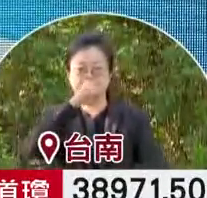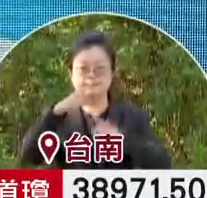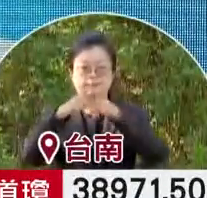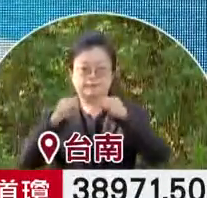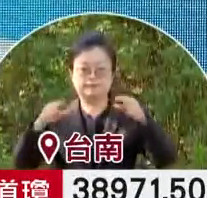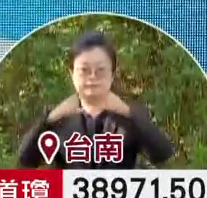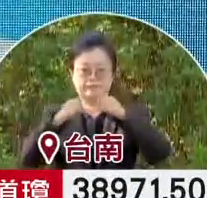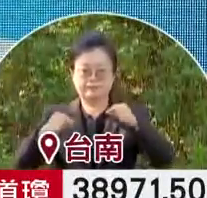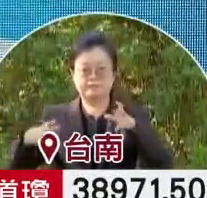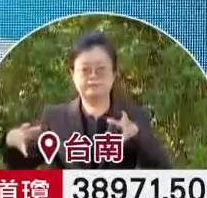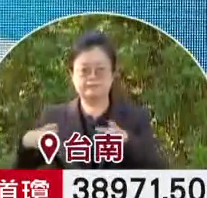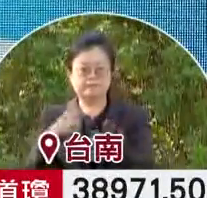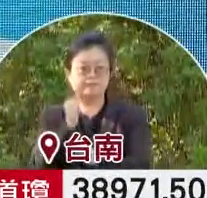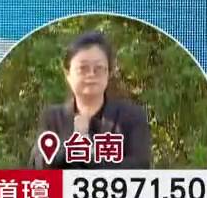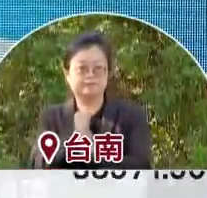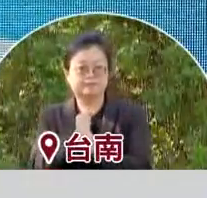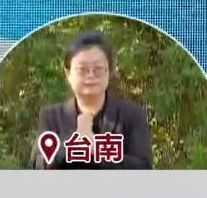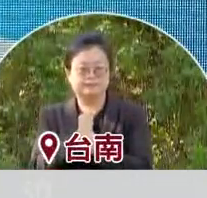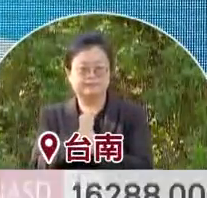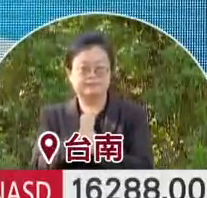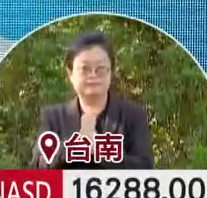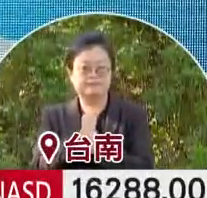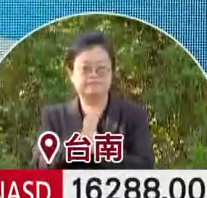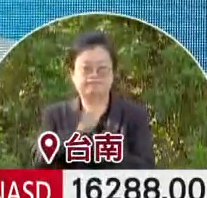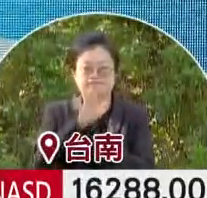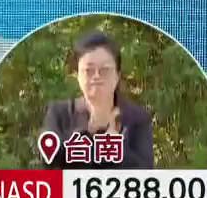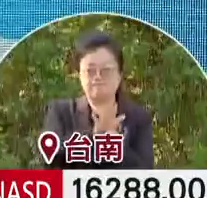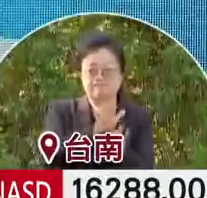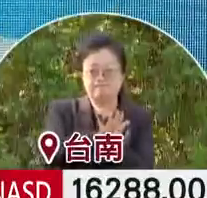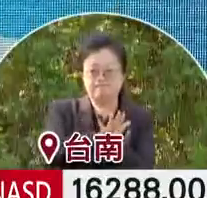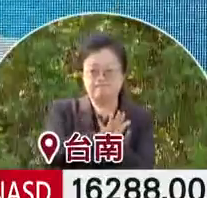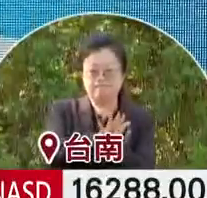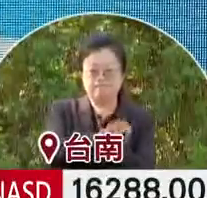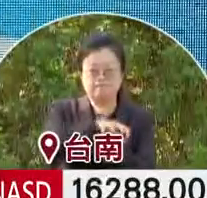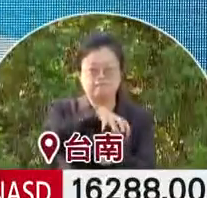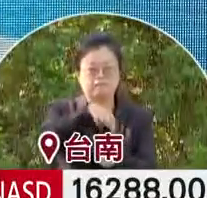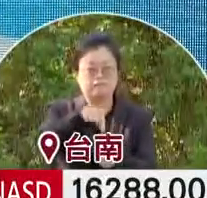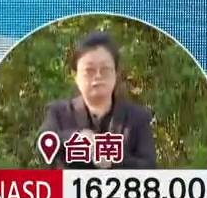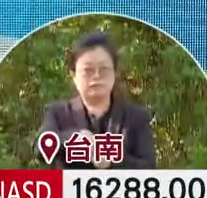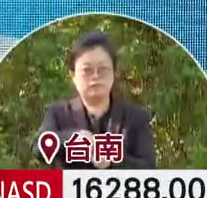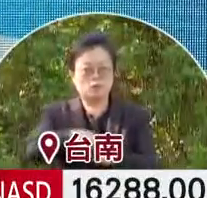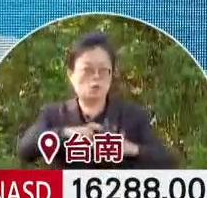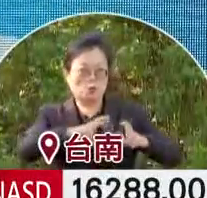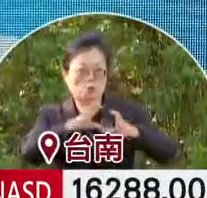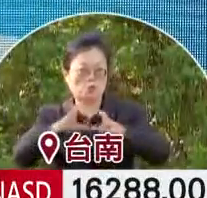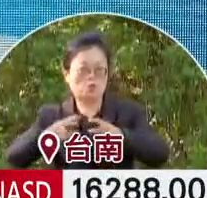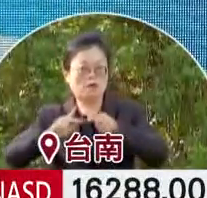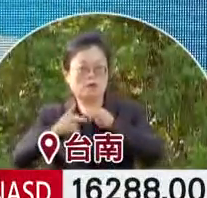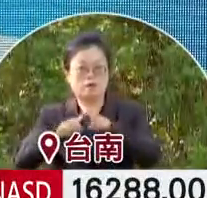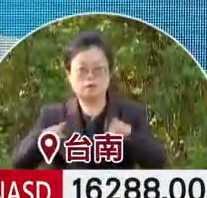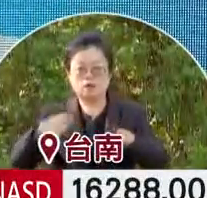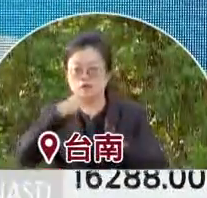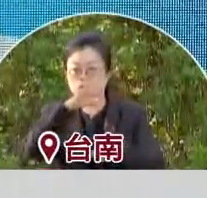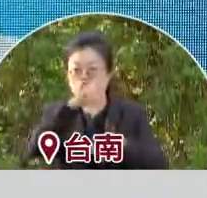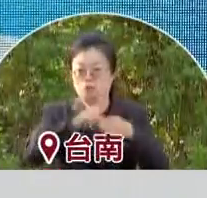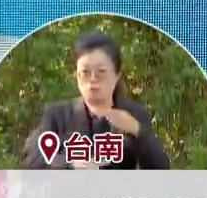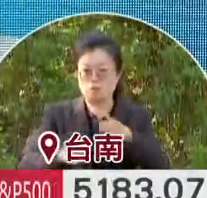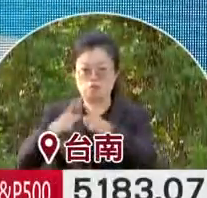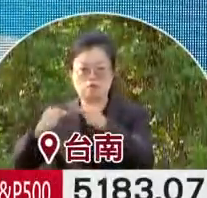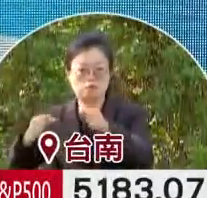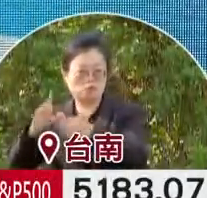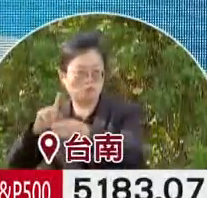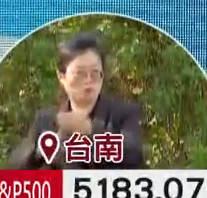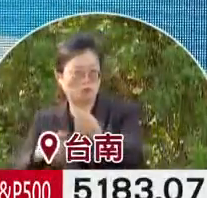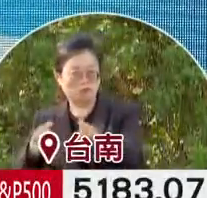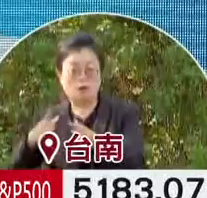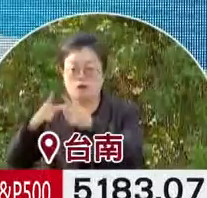同合作维护印太的区域和平稳定。台湾有事就是日本有事，日本有事